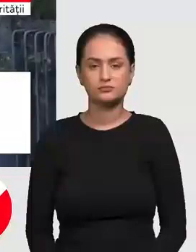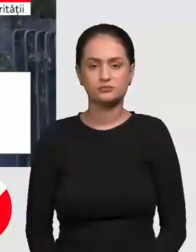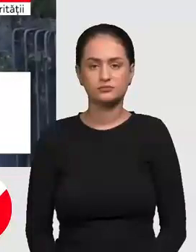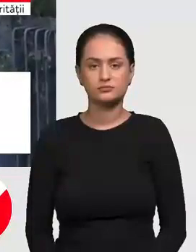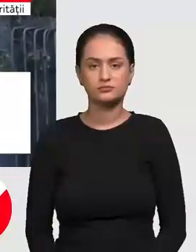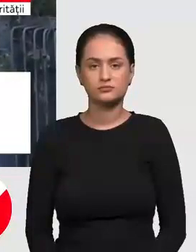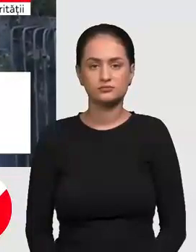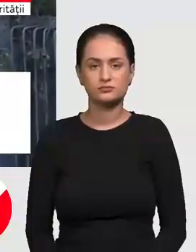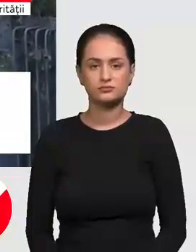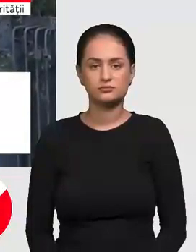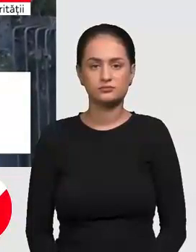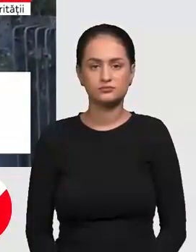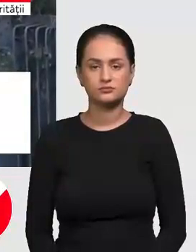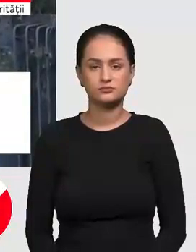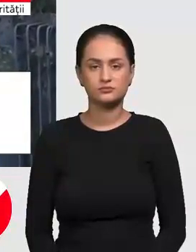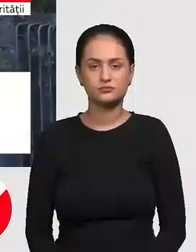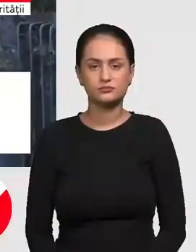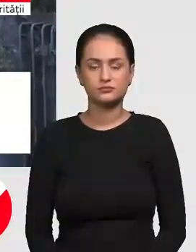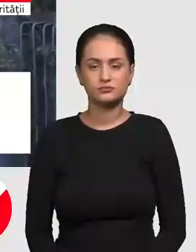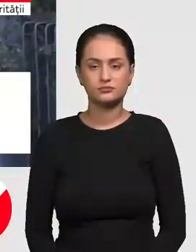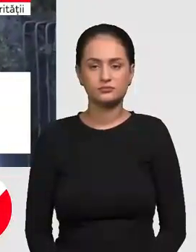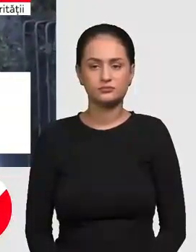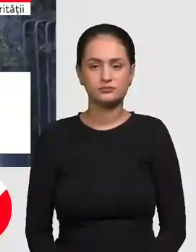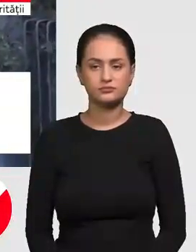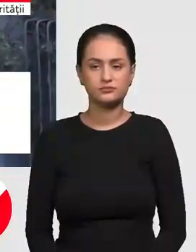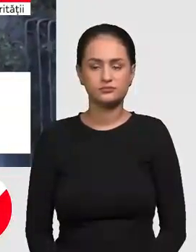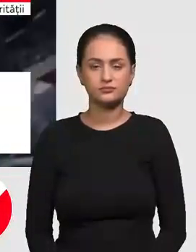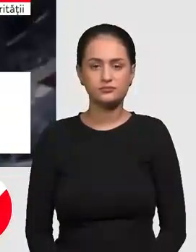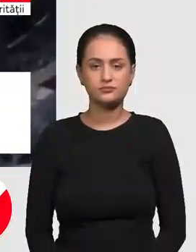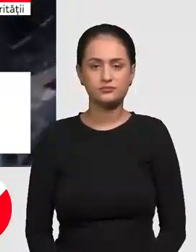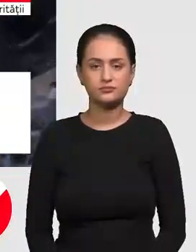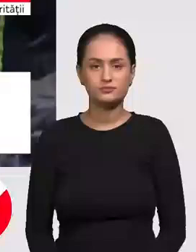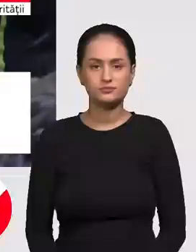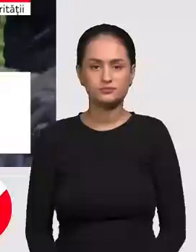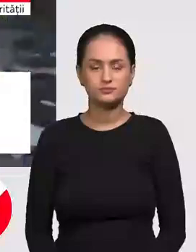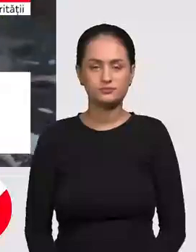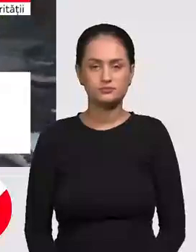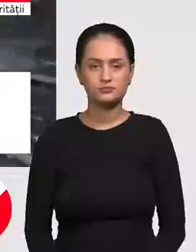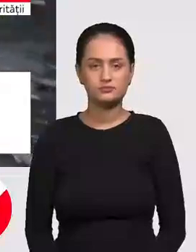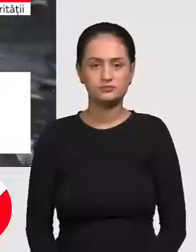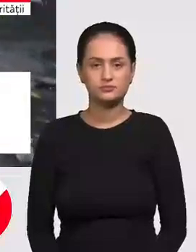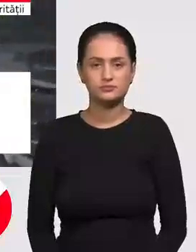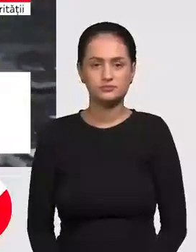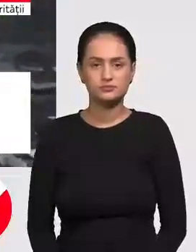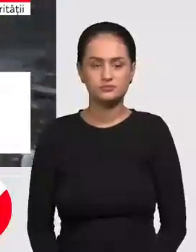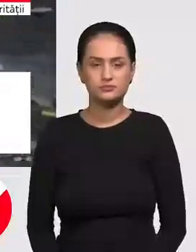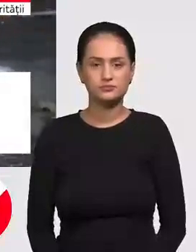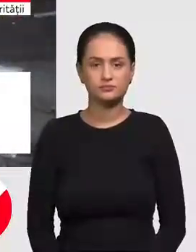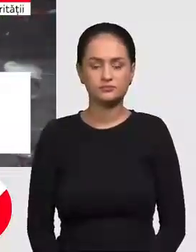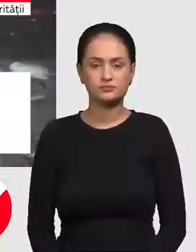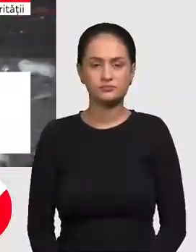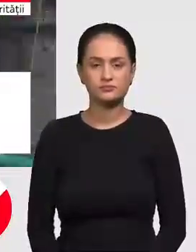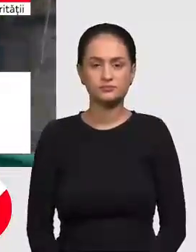de cuvânt al forțelor terestre ucrainene a transmis că da că ar ploua mai multe zile consecutiv în zonele de luptă atât folosirea